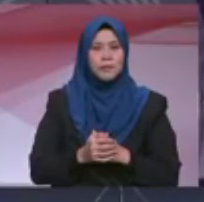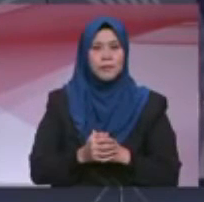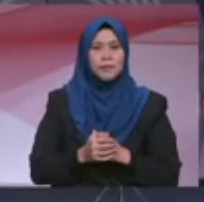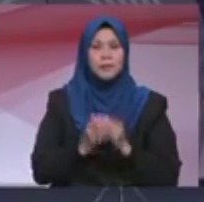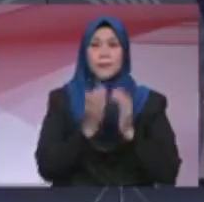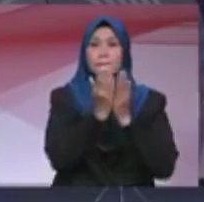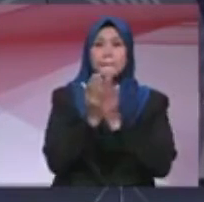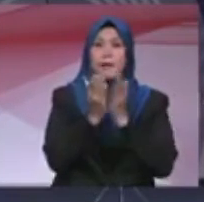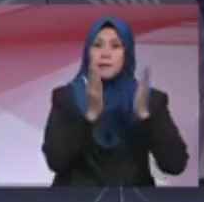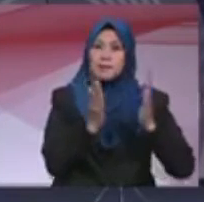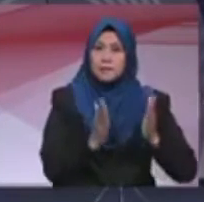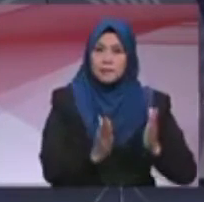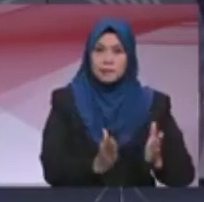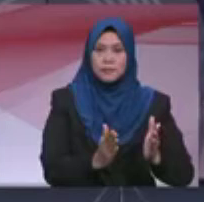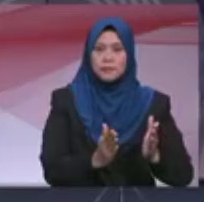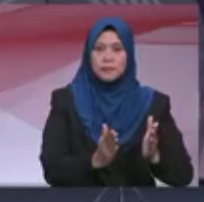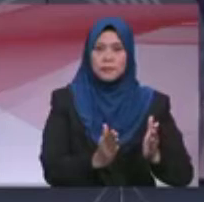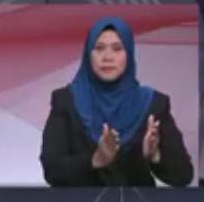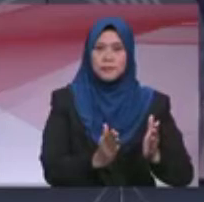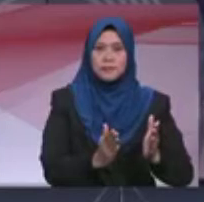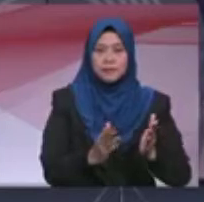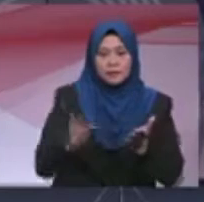murid yang akan